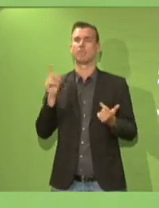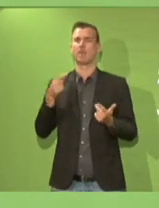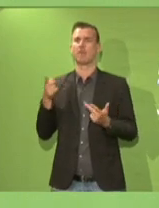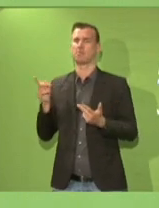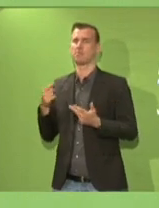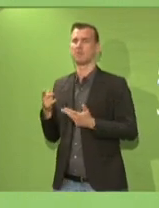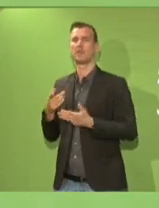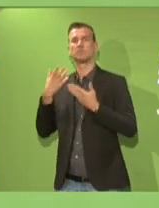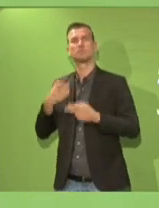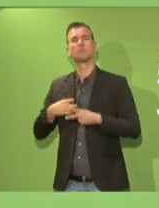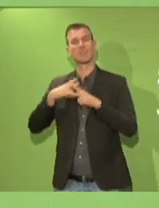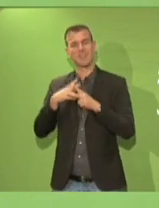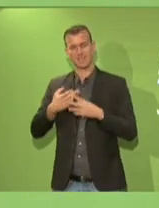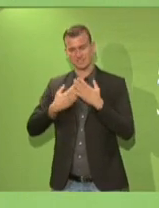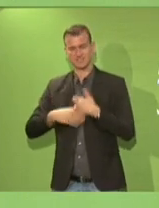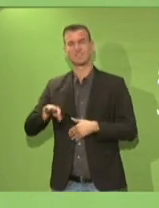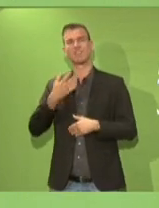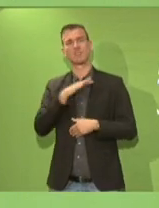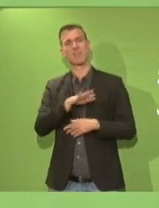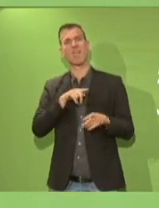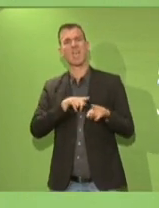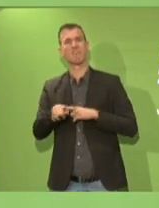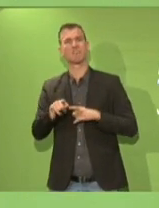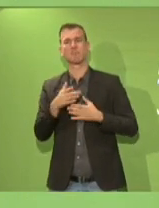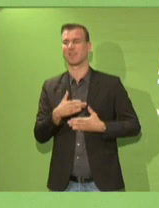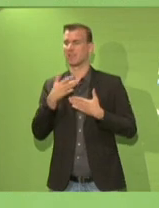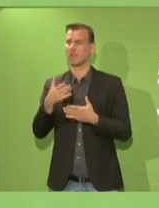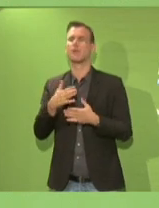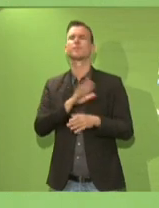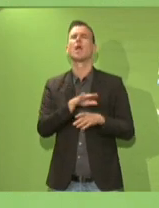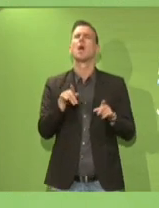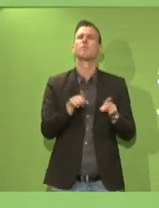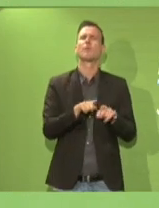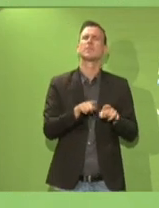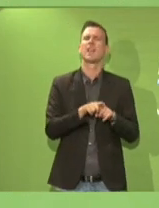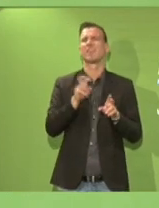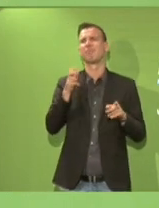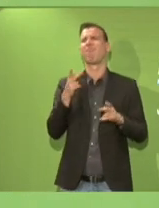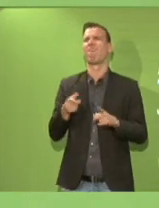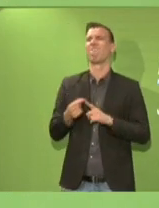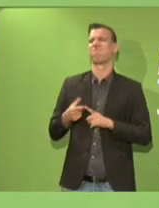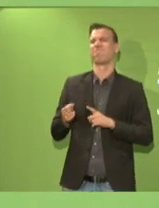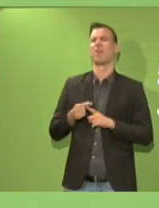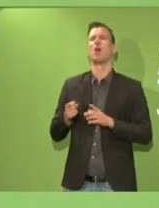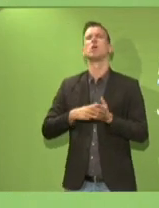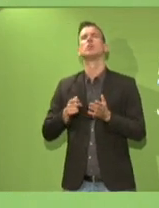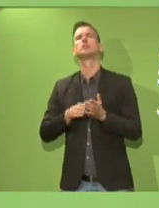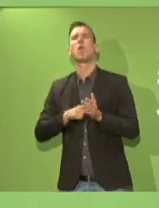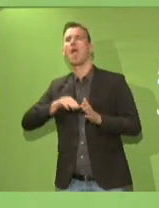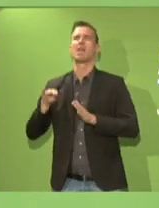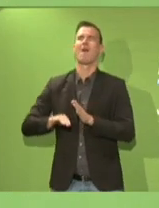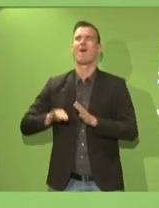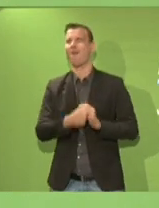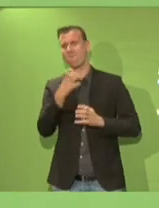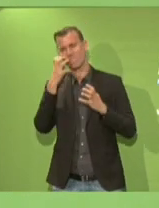den übrigen Nachlass der FDP angeht, Brüderles, Herrenwitze, der Steuersenkungsfetisch oder